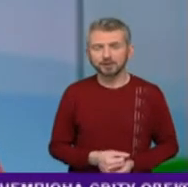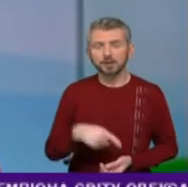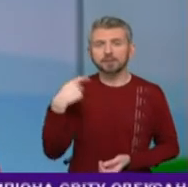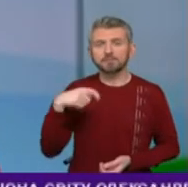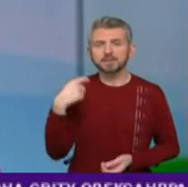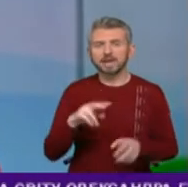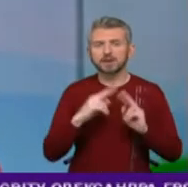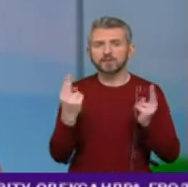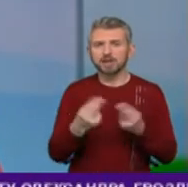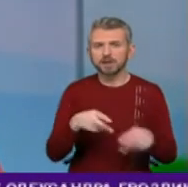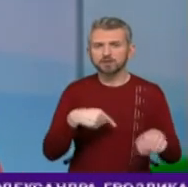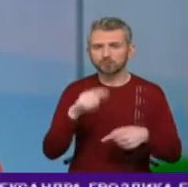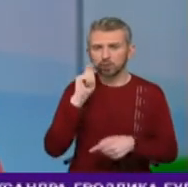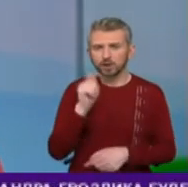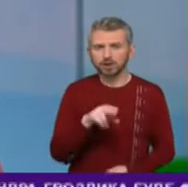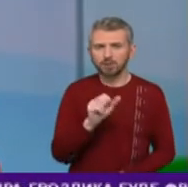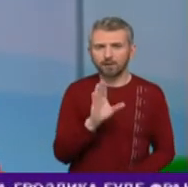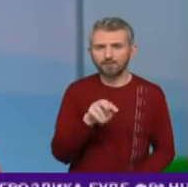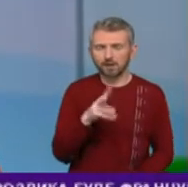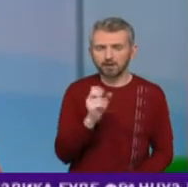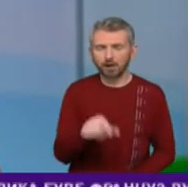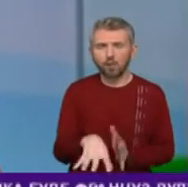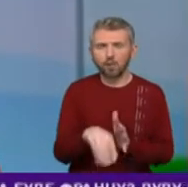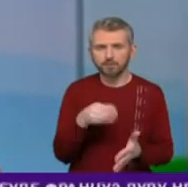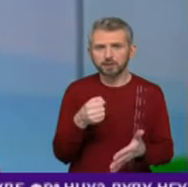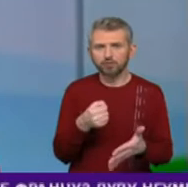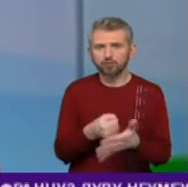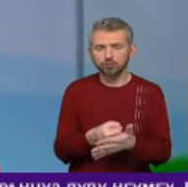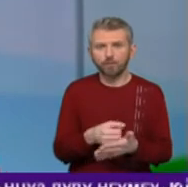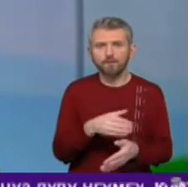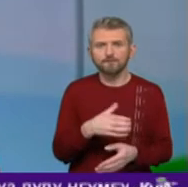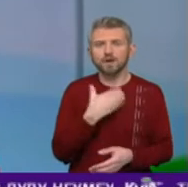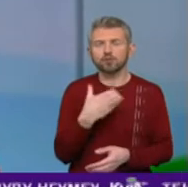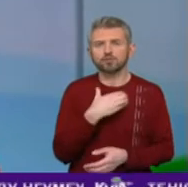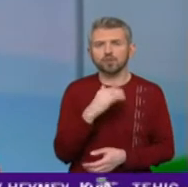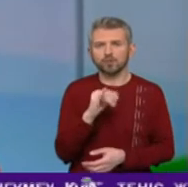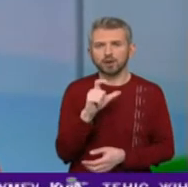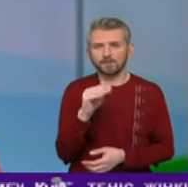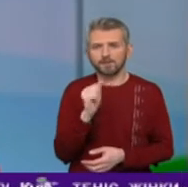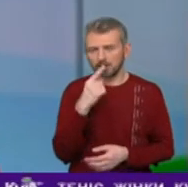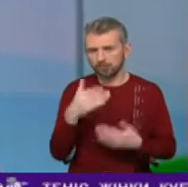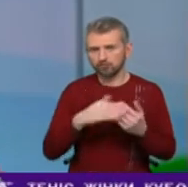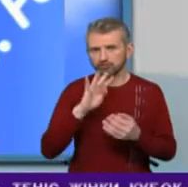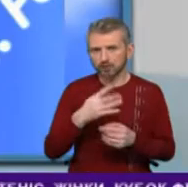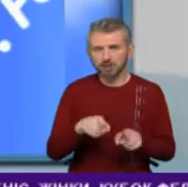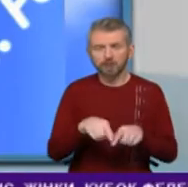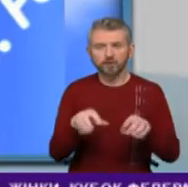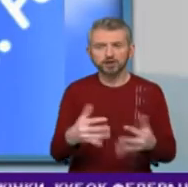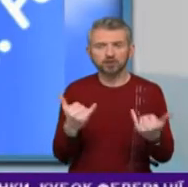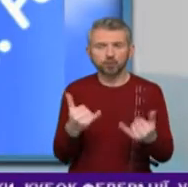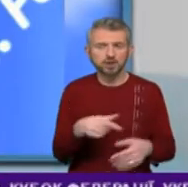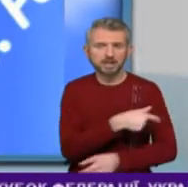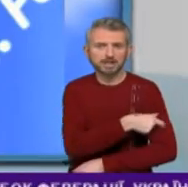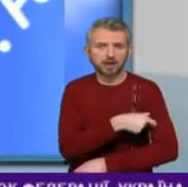Президента Федерації футболу України Андрія Павелка обрано до виконкому УЄФА на найближчі 4 роки. Так вирішили сьогодні